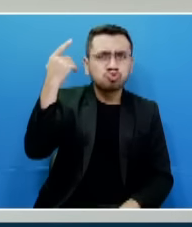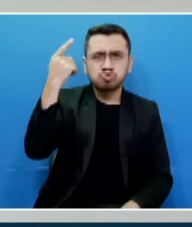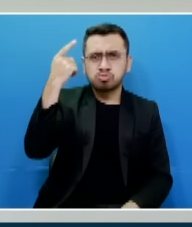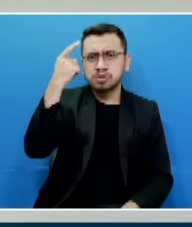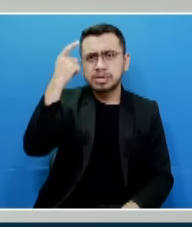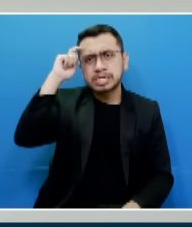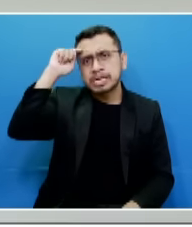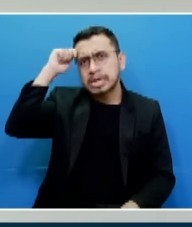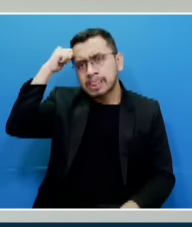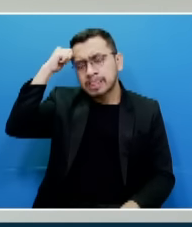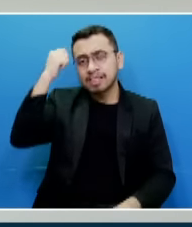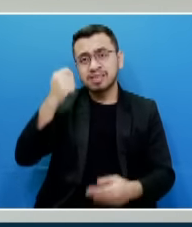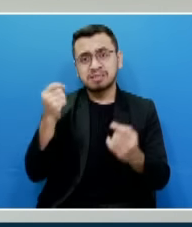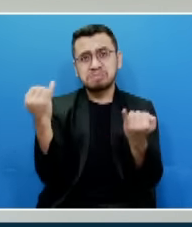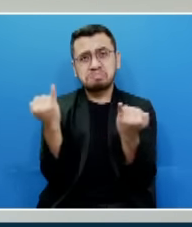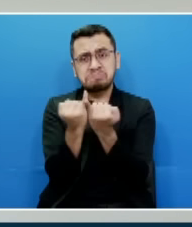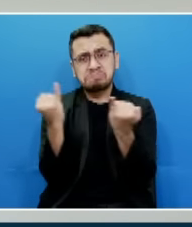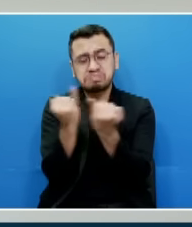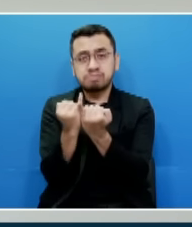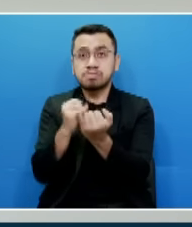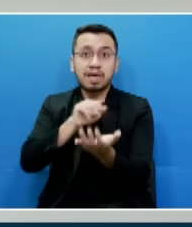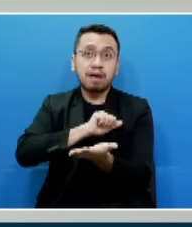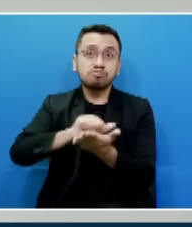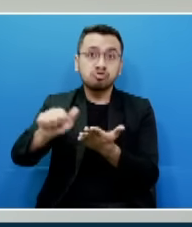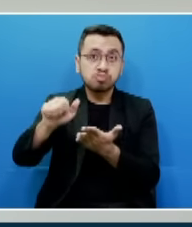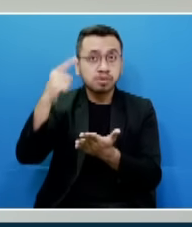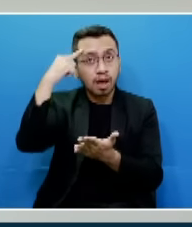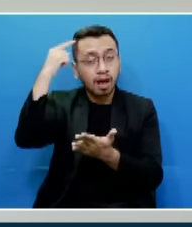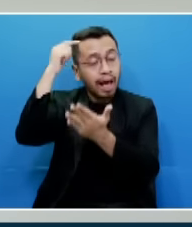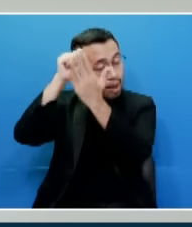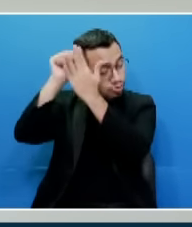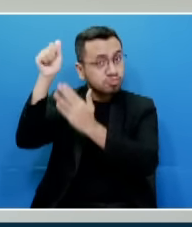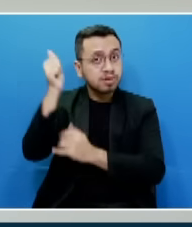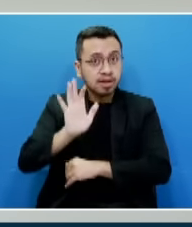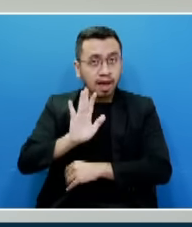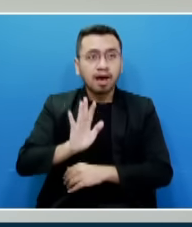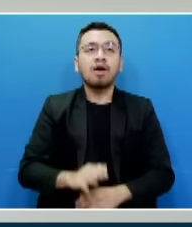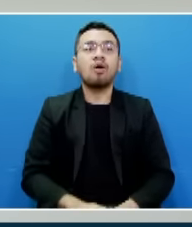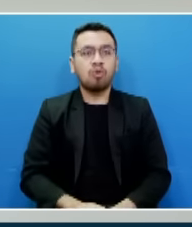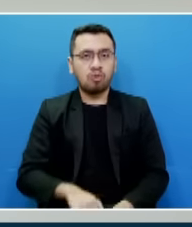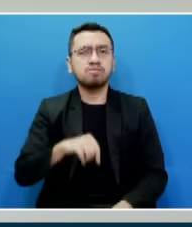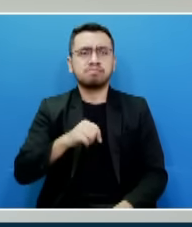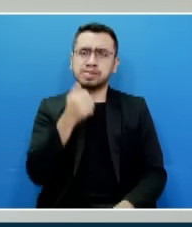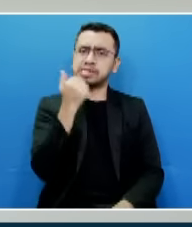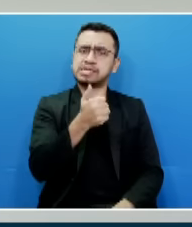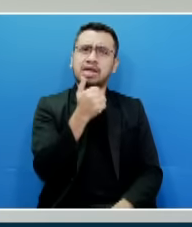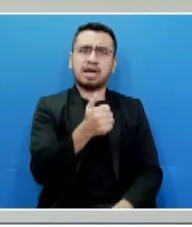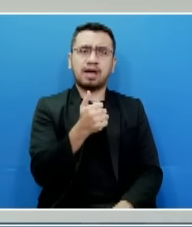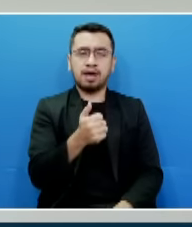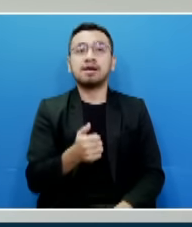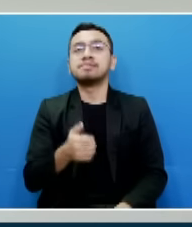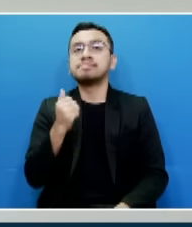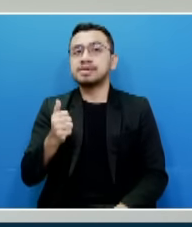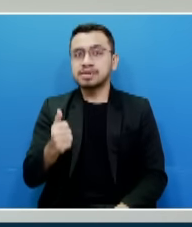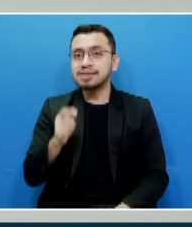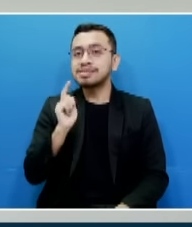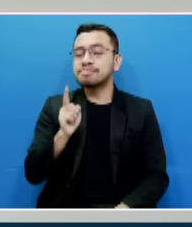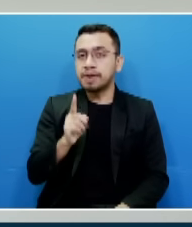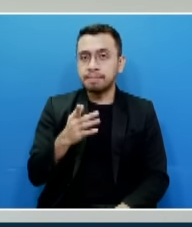gitu Jadi kadang-kadang kita hanya ingat yang yang terkini jadi yang du 2 minggu yang lalu kita sudah lupa ditutup oleh hal yang baru gitu itu biasa